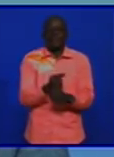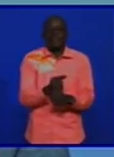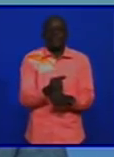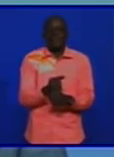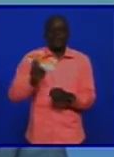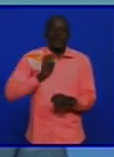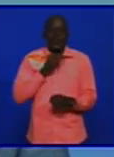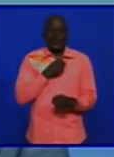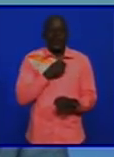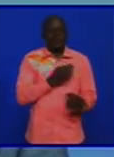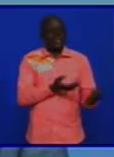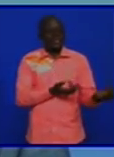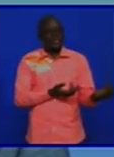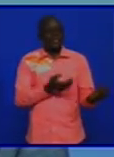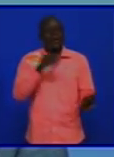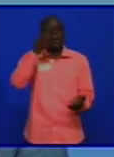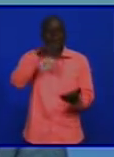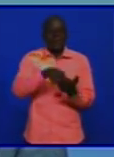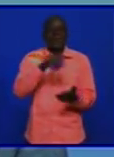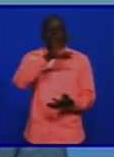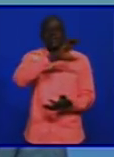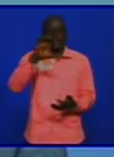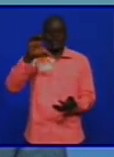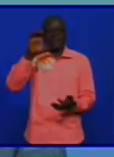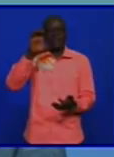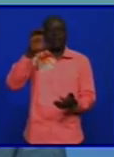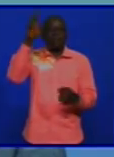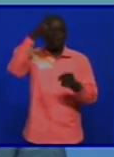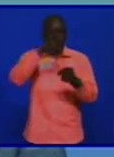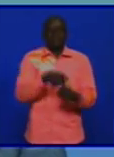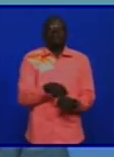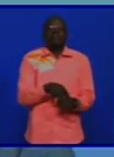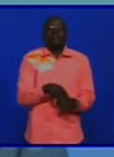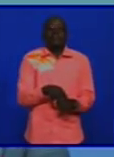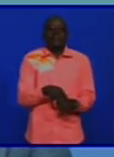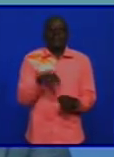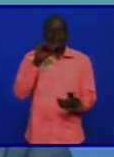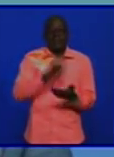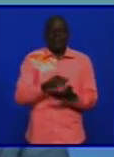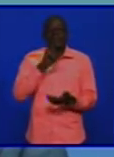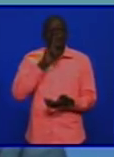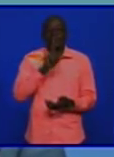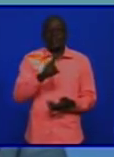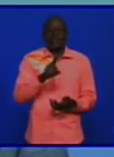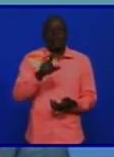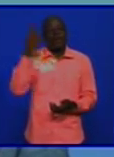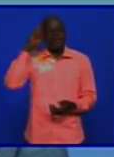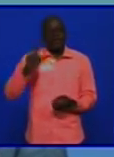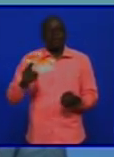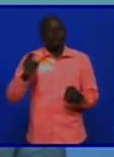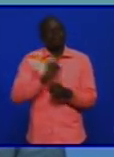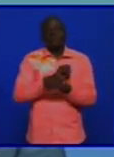attendons 1500 participants. Ce qui fait que cela, naturellement, va contribuer au rayonnement de notre